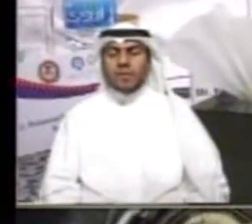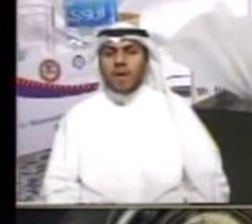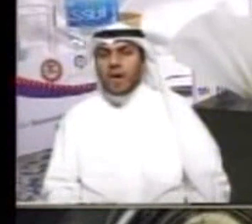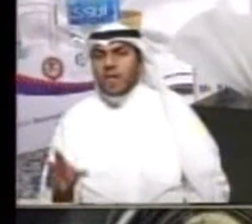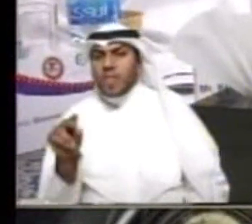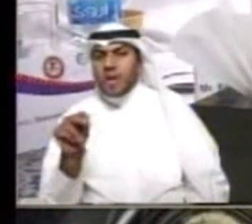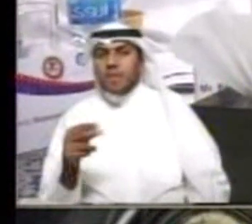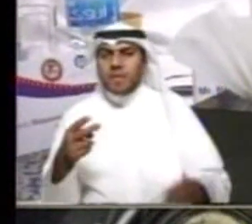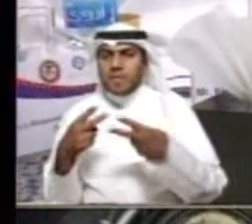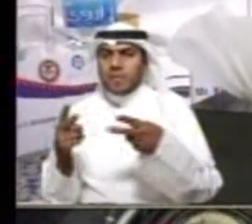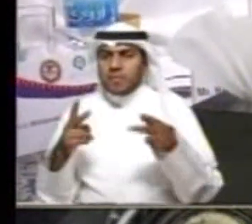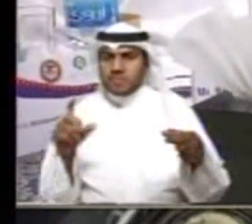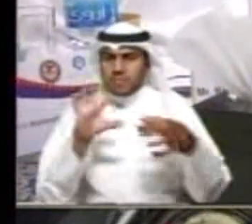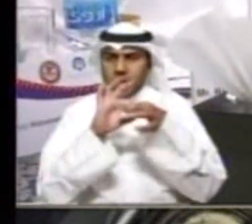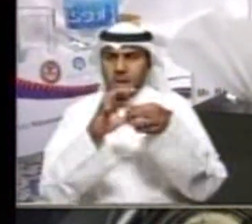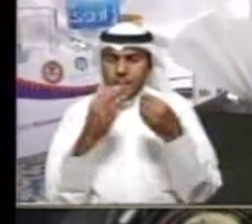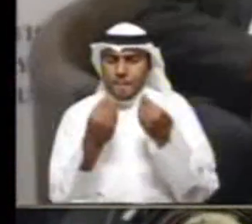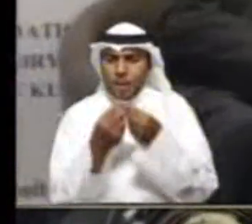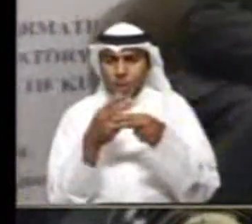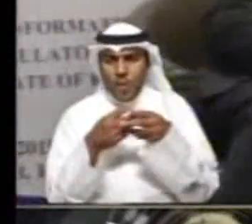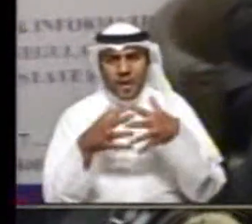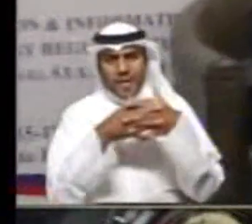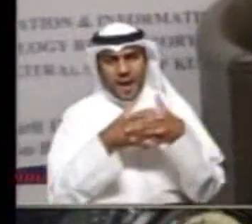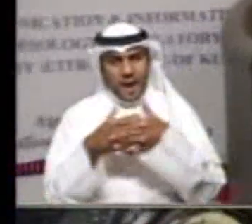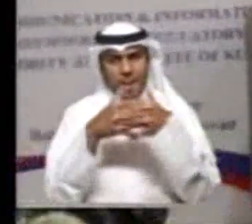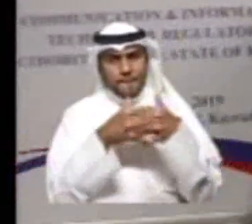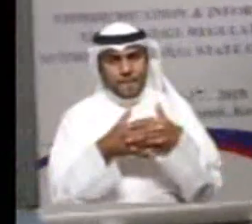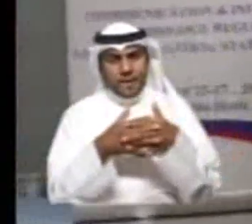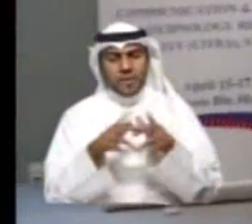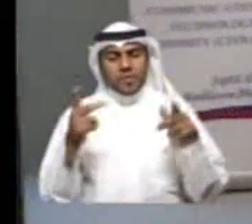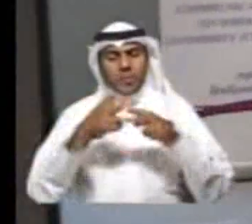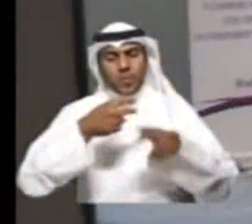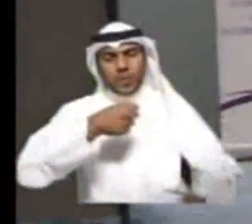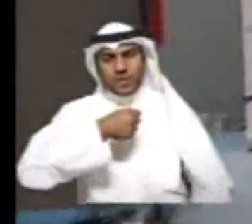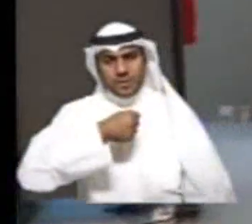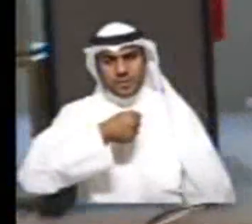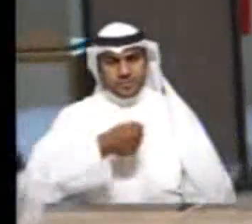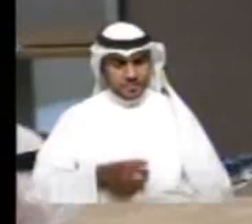أخرى من التعاون في هذا المجال. جيهان حبيب، تلفزيون دولة الكويت.